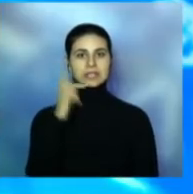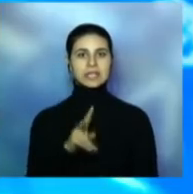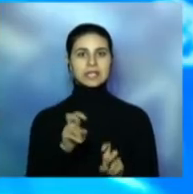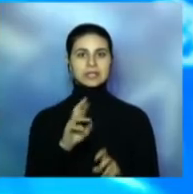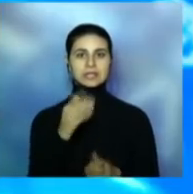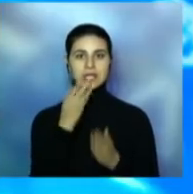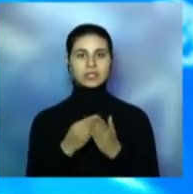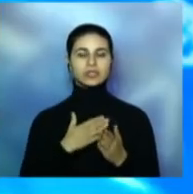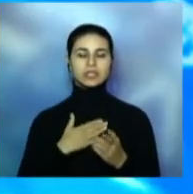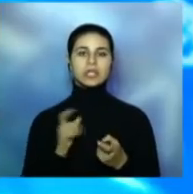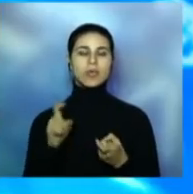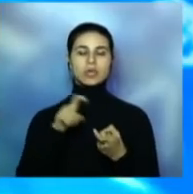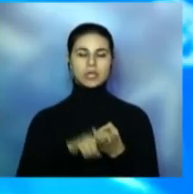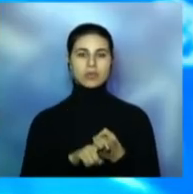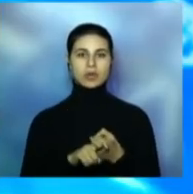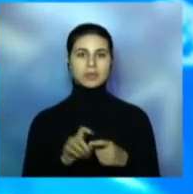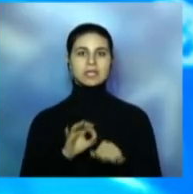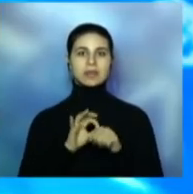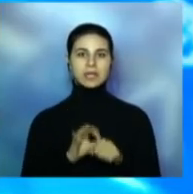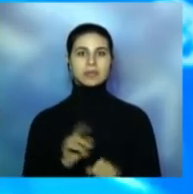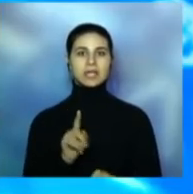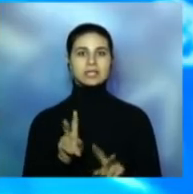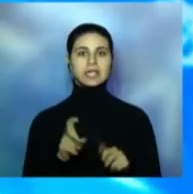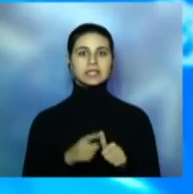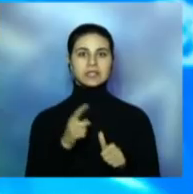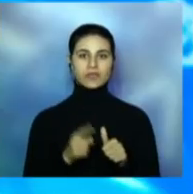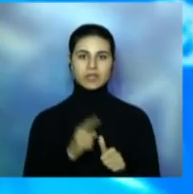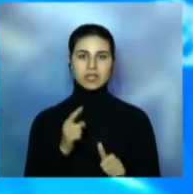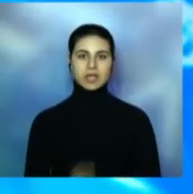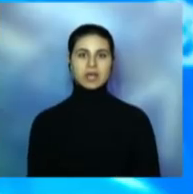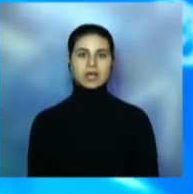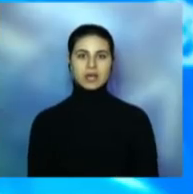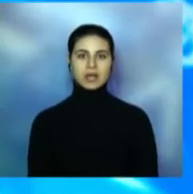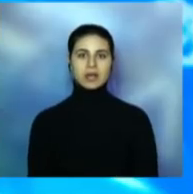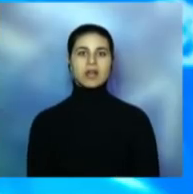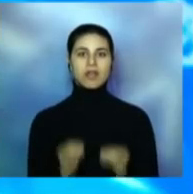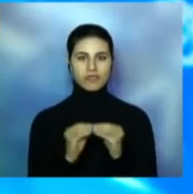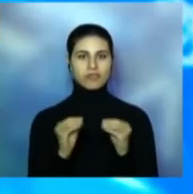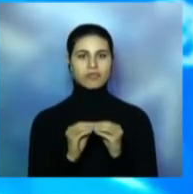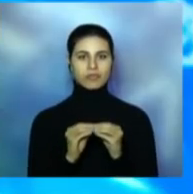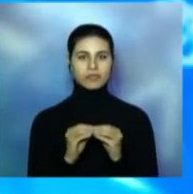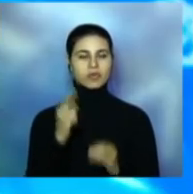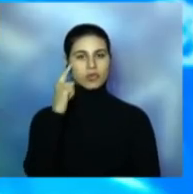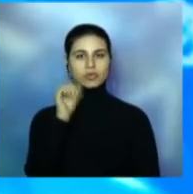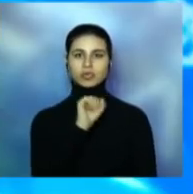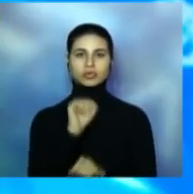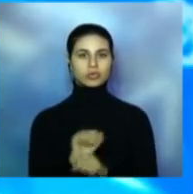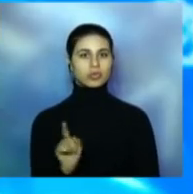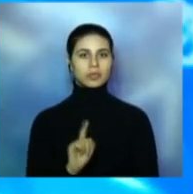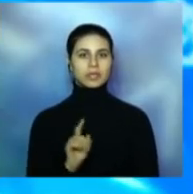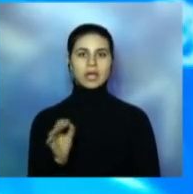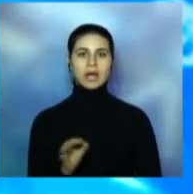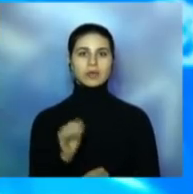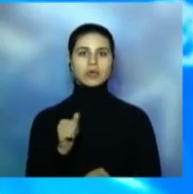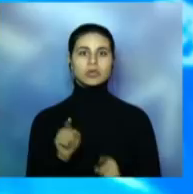და ჩვენი დამოკიდებულების გამტარებლები, რასაც ქვია არ დავნებდეთ არც ერთ დიაგნოზს, არ მივიღოთ არაფერი